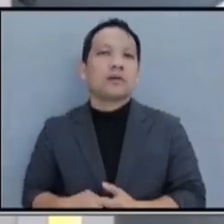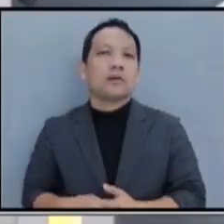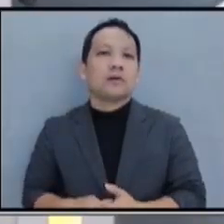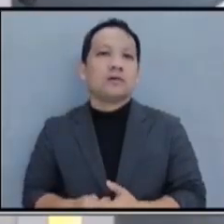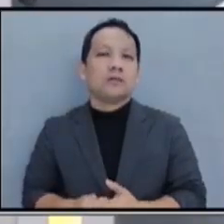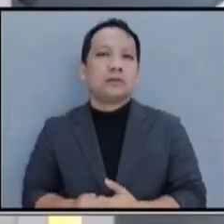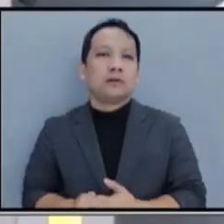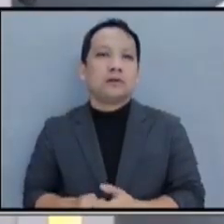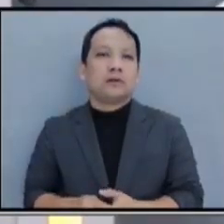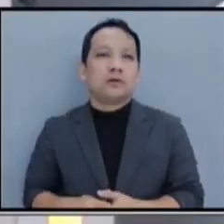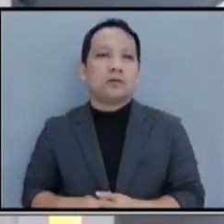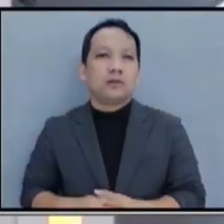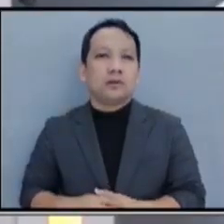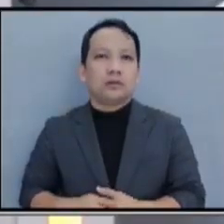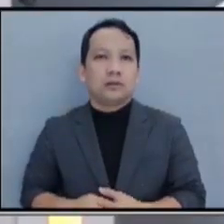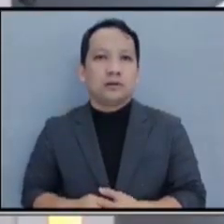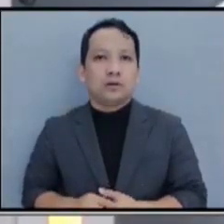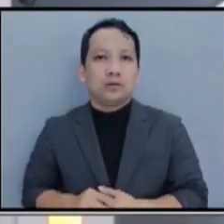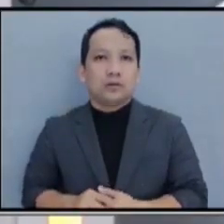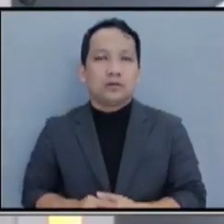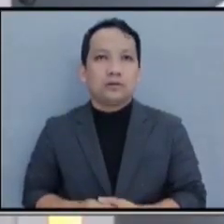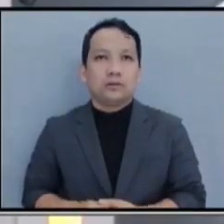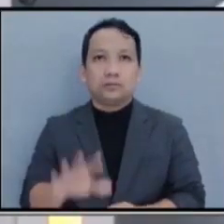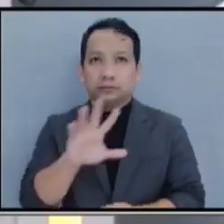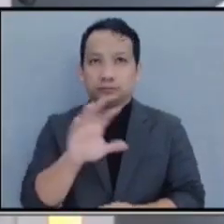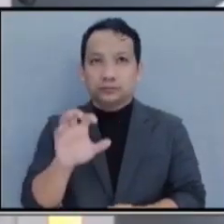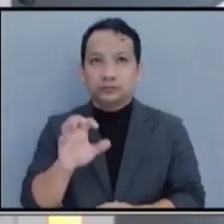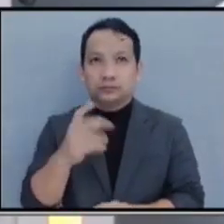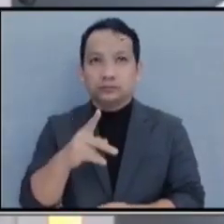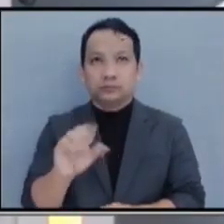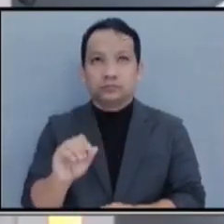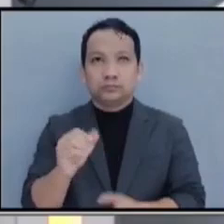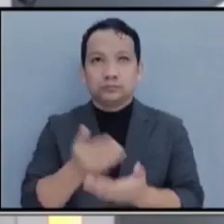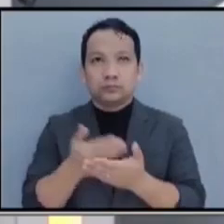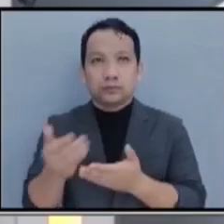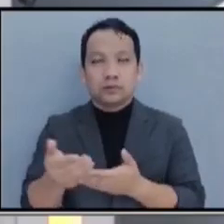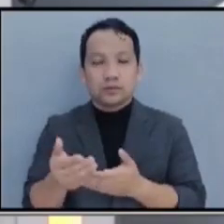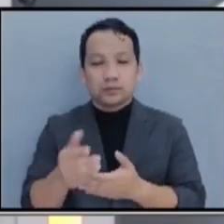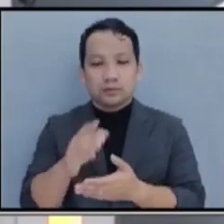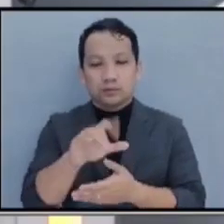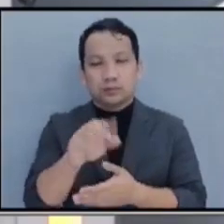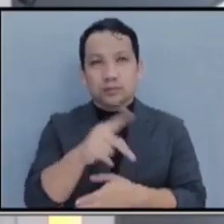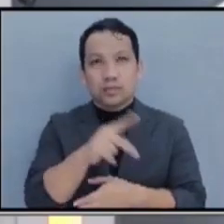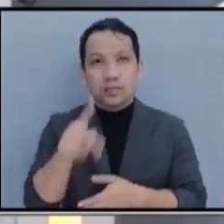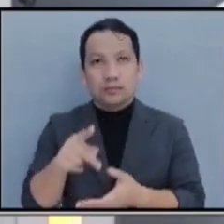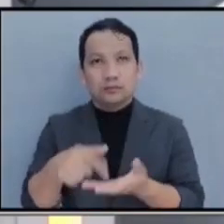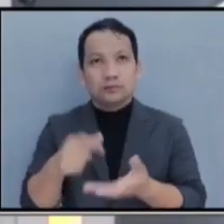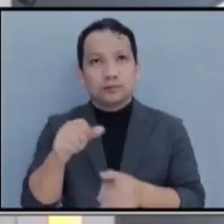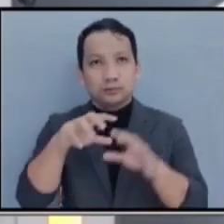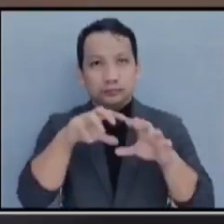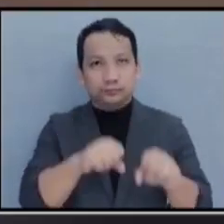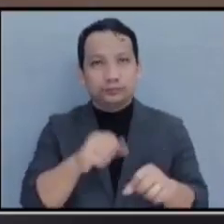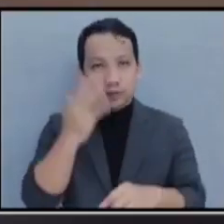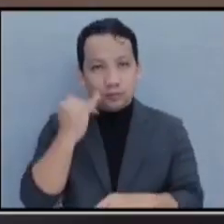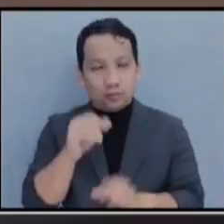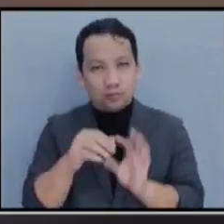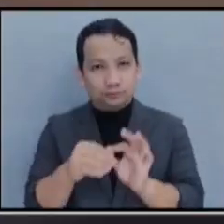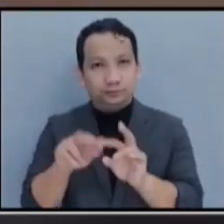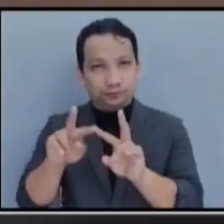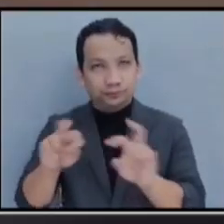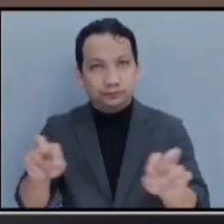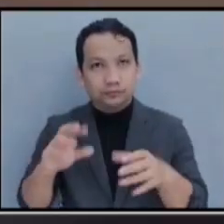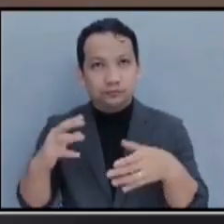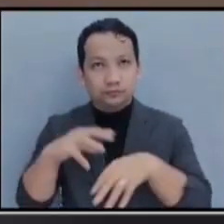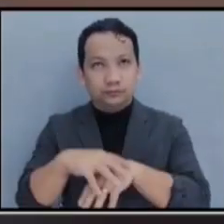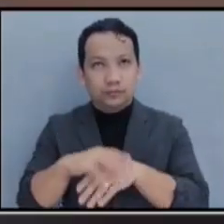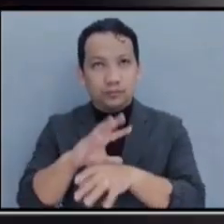Kinumpiska ang 500 kilo ng hot meat products sa ilang pamilihan sa Clark City, Angeles, Pampanga. Ito'y matapos magsagawa ng joint strike